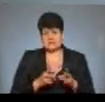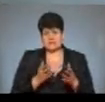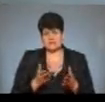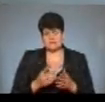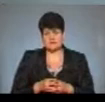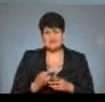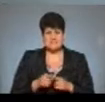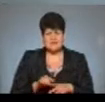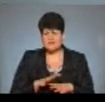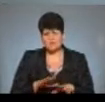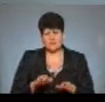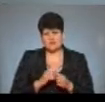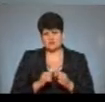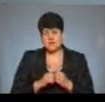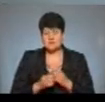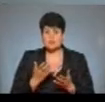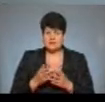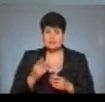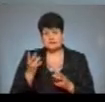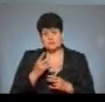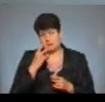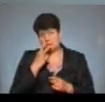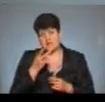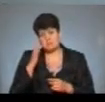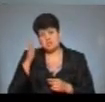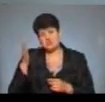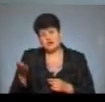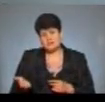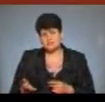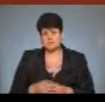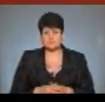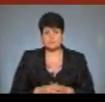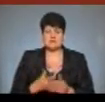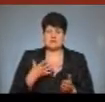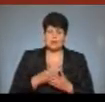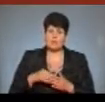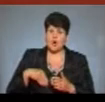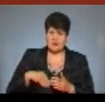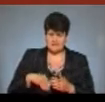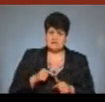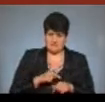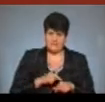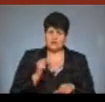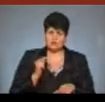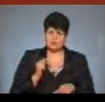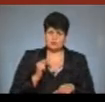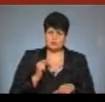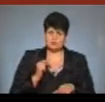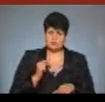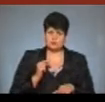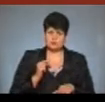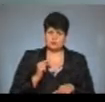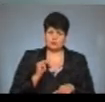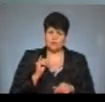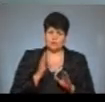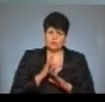воно не буває часто, але все ж таки треба передбачати. І... На своєму гаманці ми це відчуємо, що негода таки була в